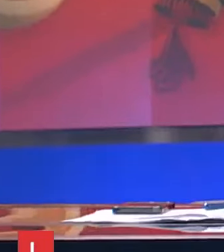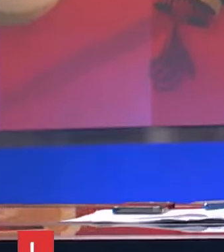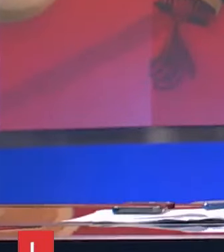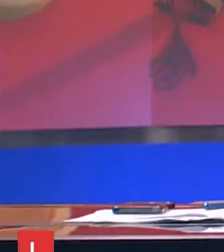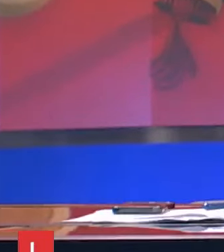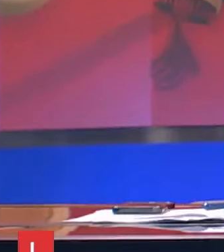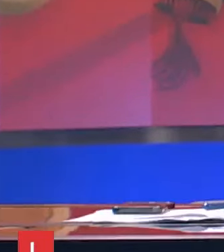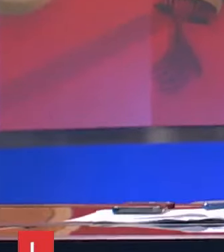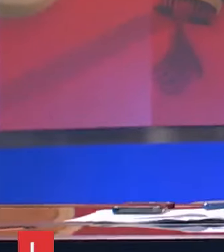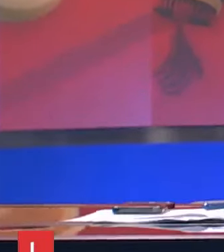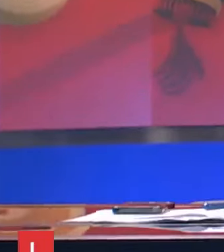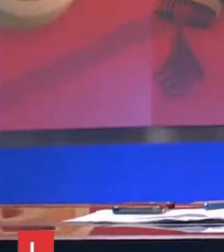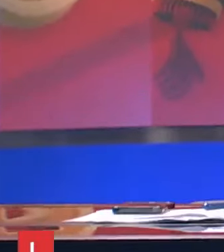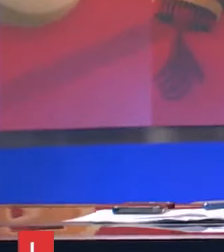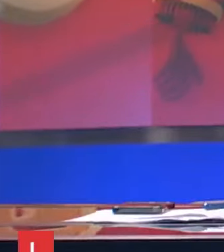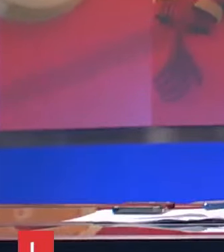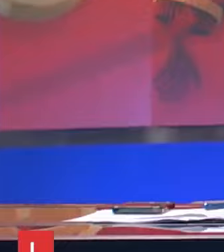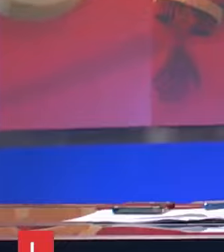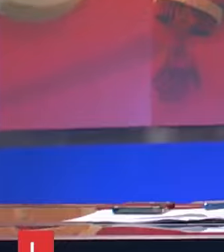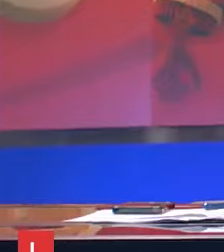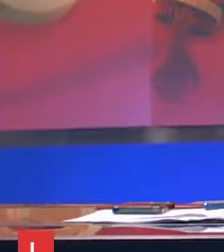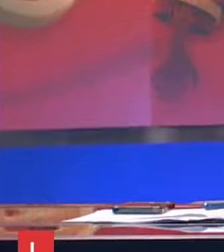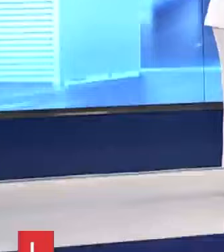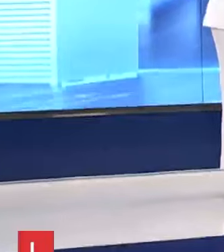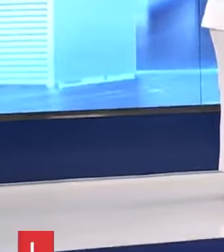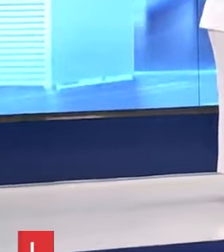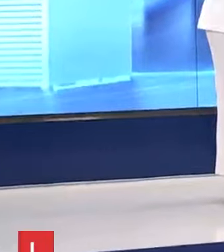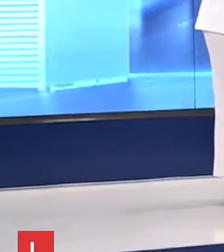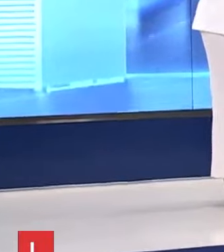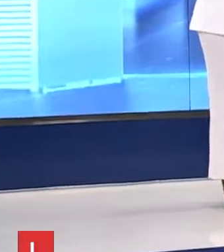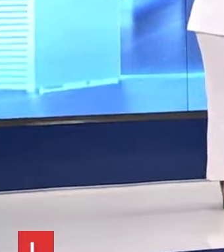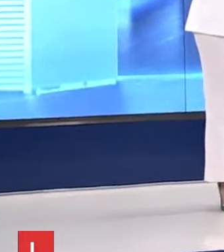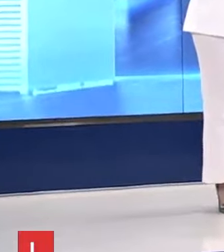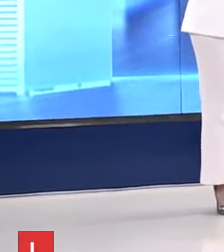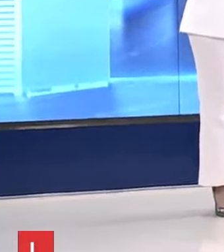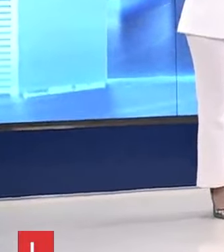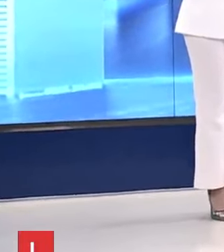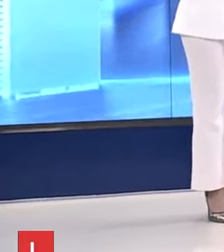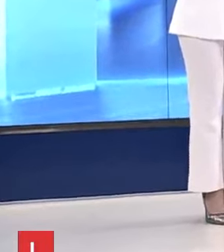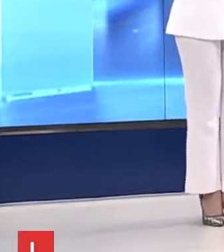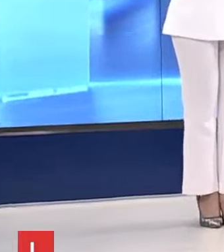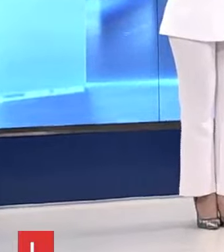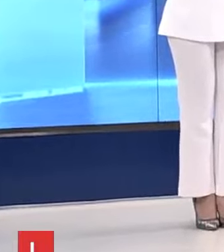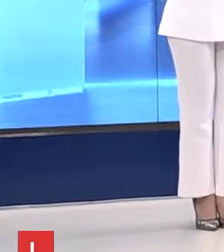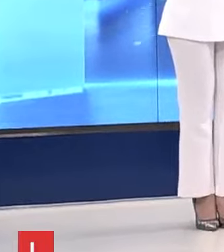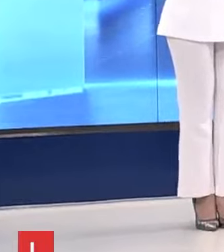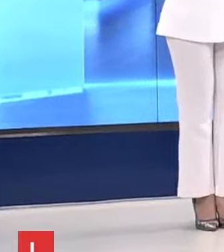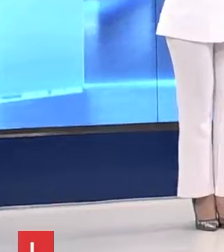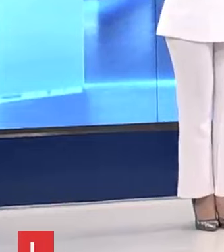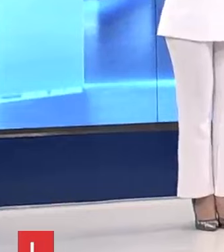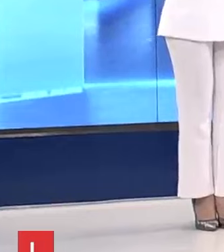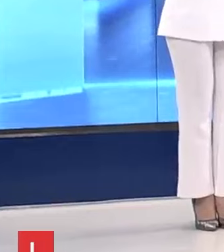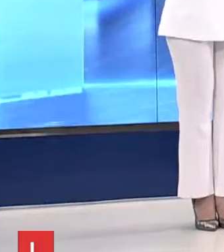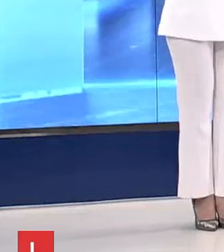ยู่เหมือนกันถอดรหัสความในกันหน่อยได้ไหมครับว่าเกิดอะไรขึ้นครับ แน่นอนนะคะวันนี้พาไปจับจ้องกันหน่อยค่ะปกติหลายครั้ง